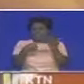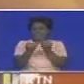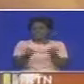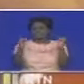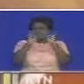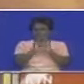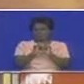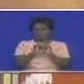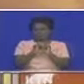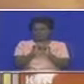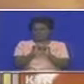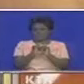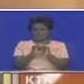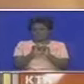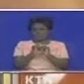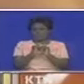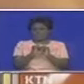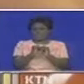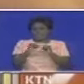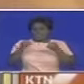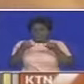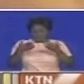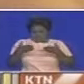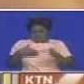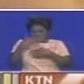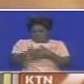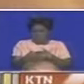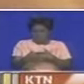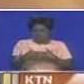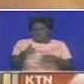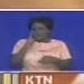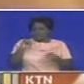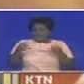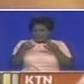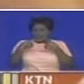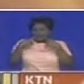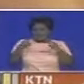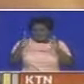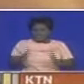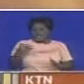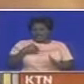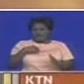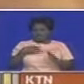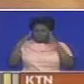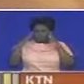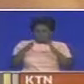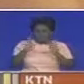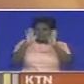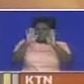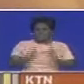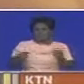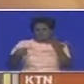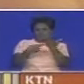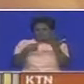ya kfi katika taarifa ifat mwah habari mangu Agnes penda Ani umu wa taisi hizo